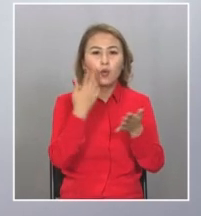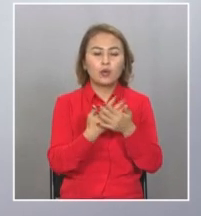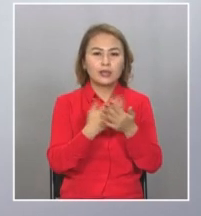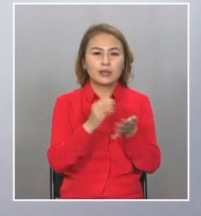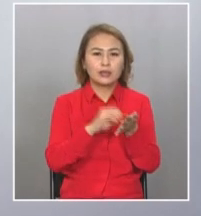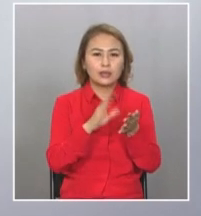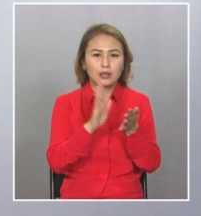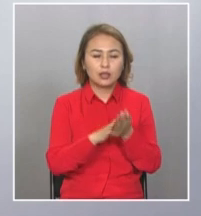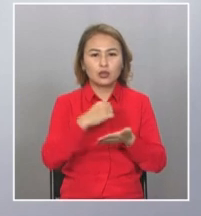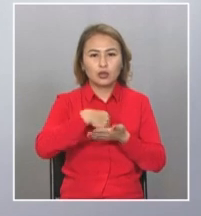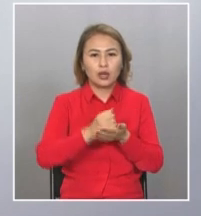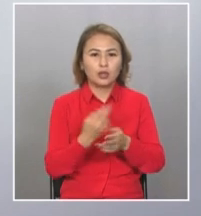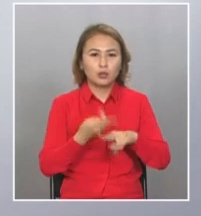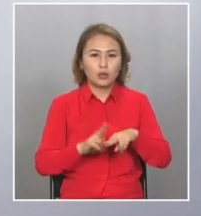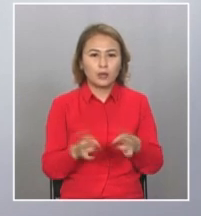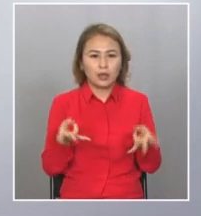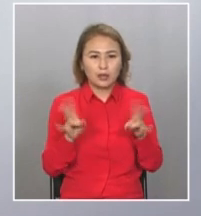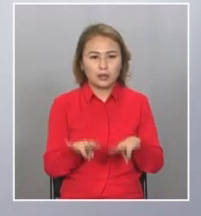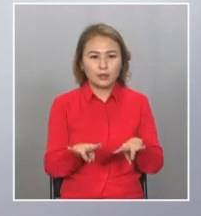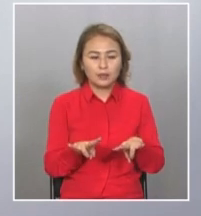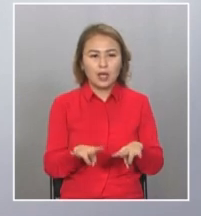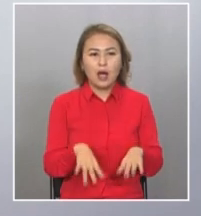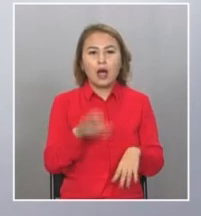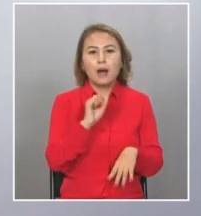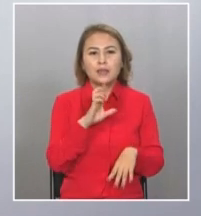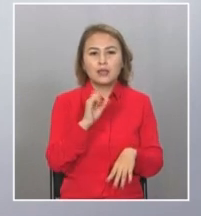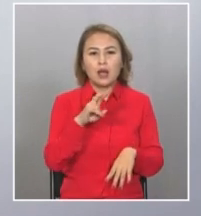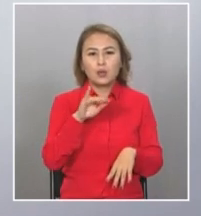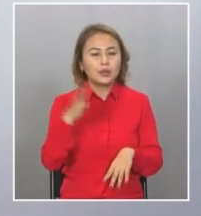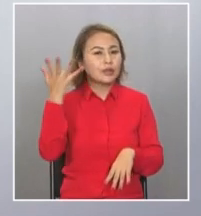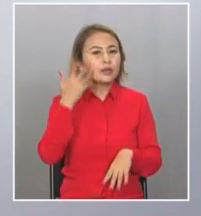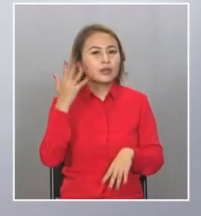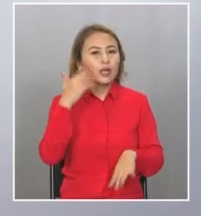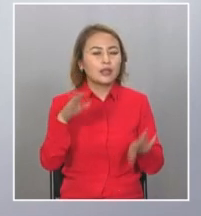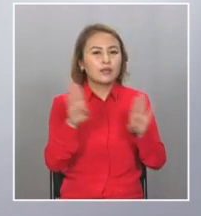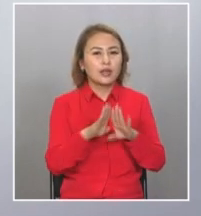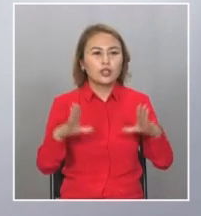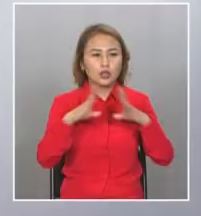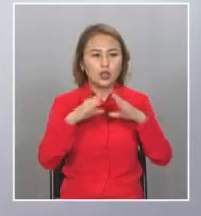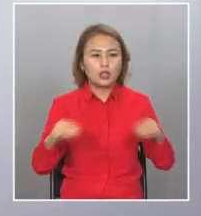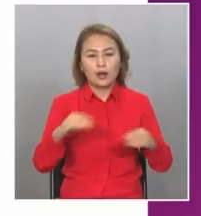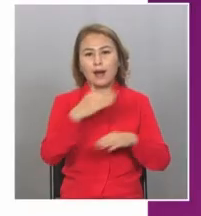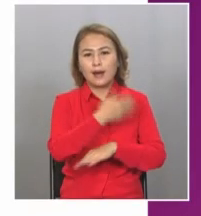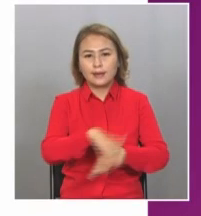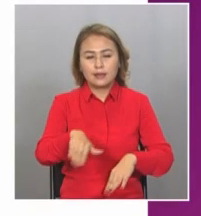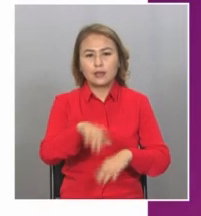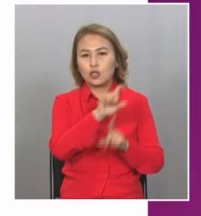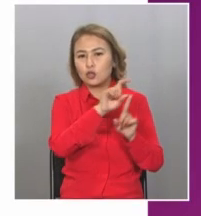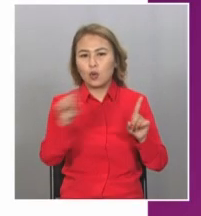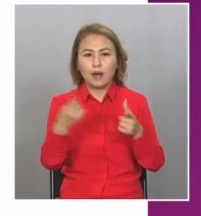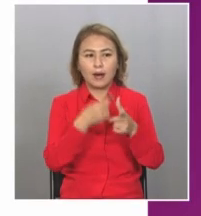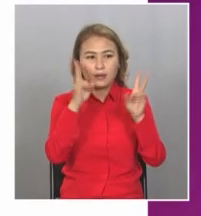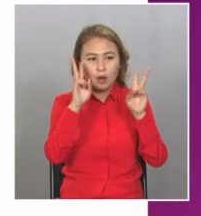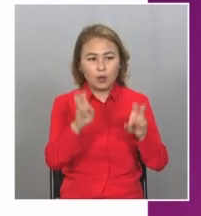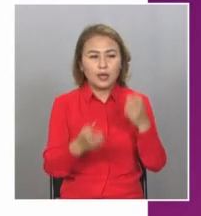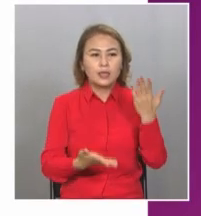тұрған ұяшық тұрақты болып қалады. Абсолюттік сілтеме кезінде ұяшық адресіндегі жол атауы